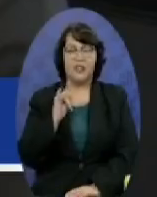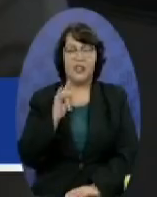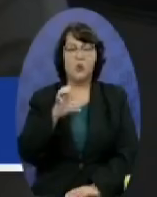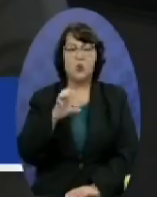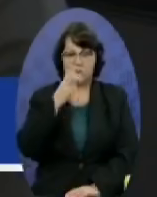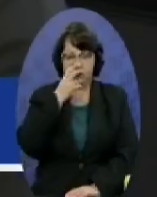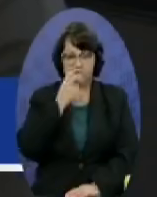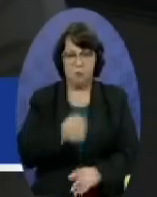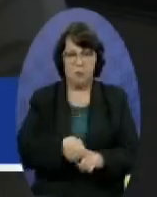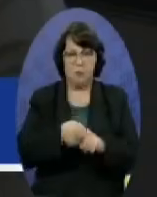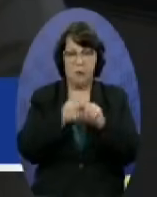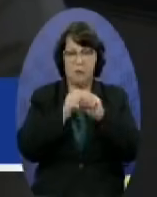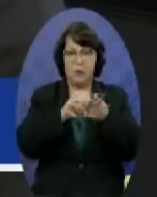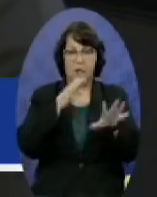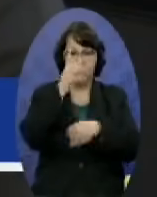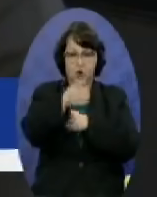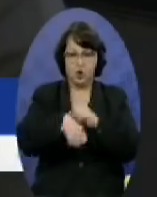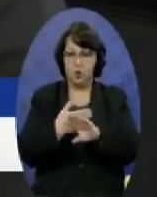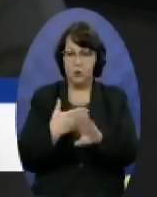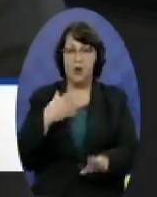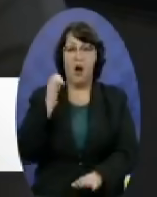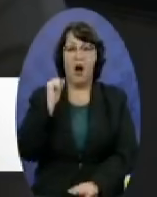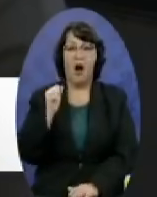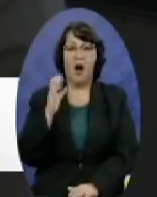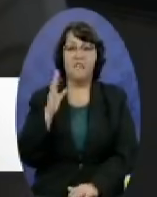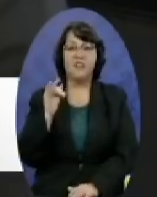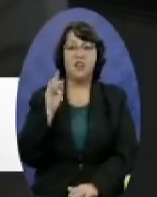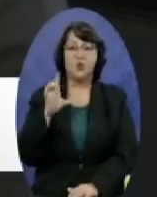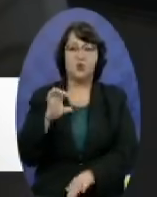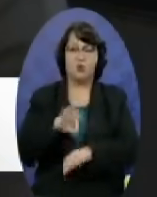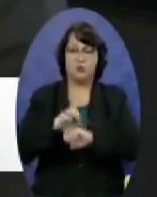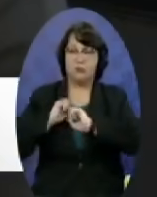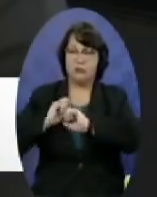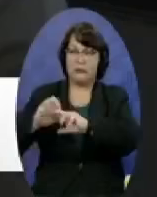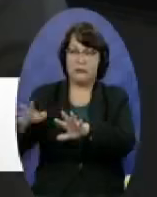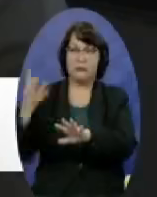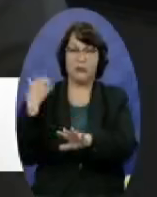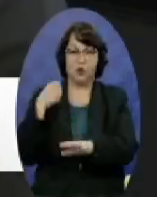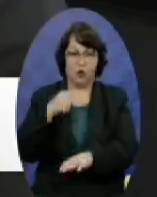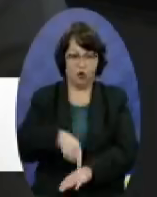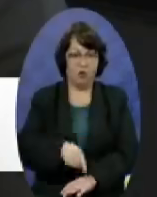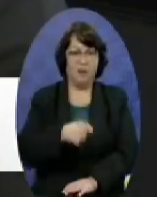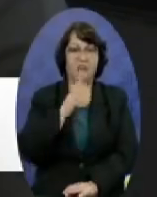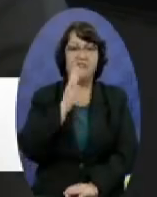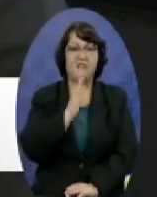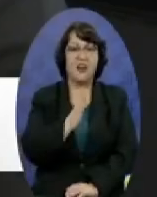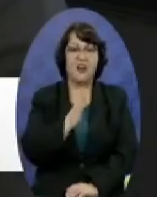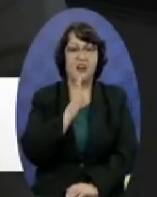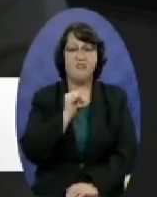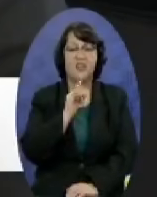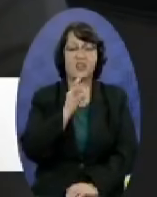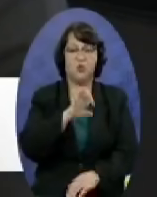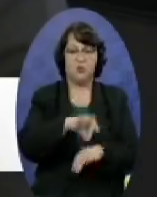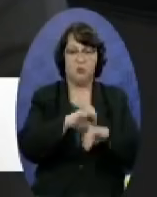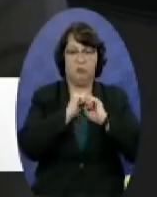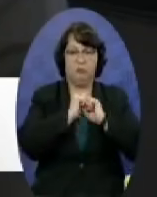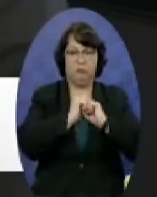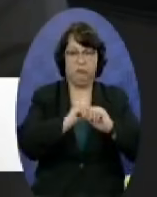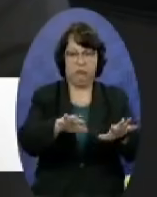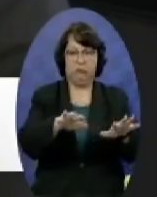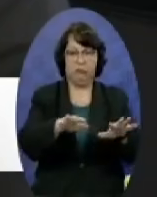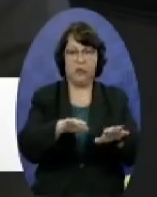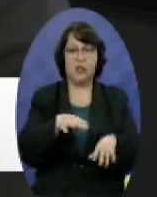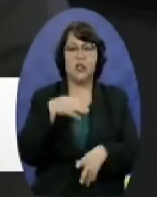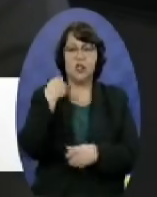Өнгөрсөн жил бол А хүрээний вирус үдэд бол эргэлтэнд орсон байсан. Энэ жилийнх бол Б хүрээний вирус эргэлтэнд орсон учраас өмнөх